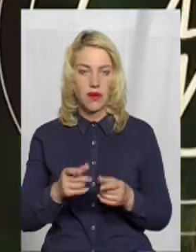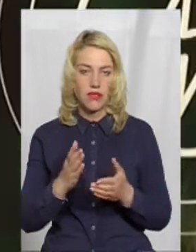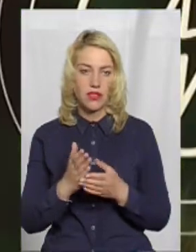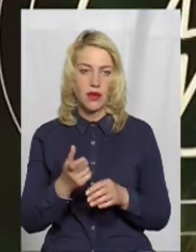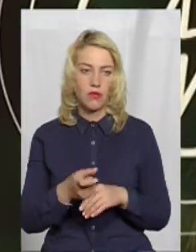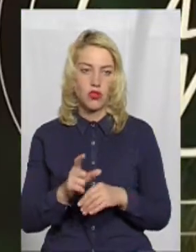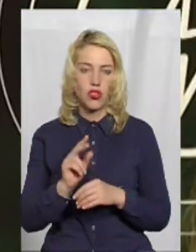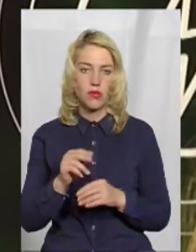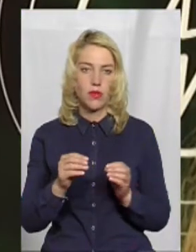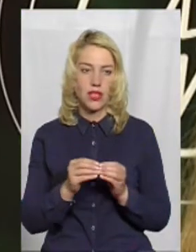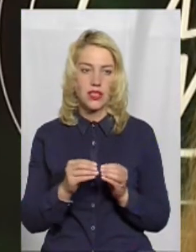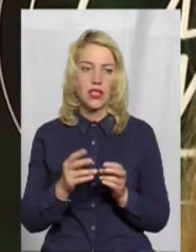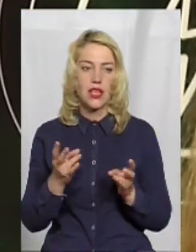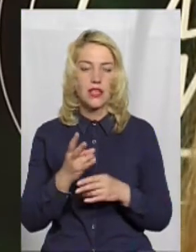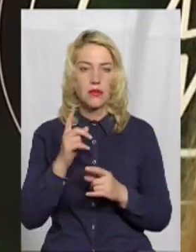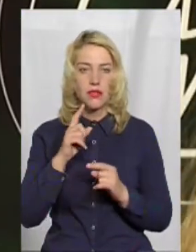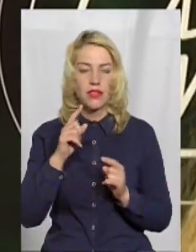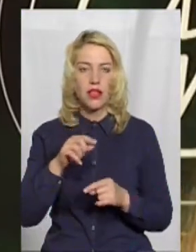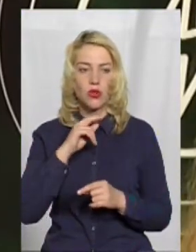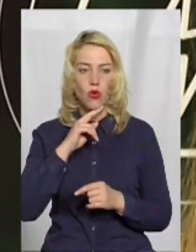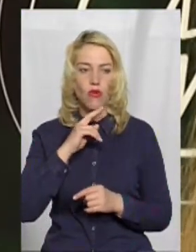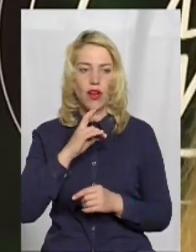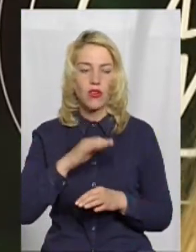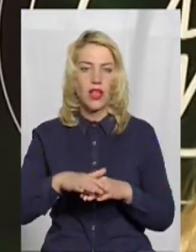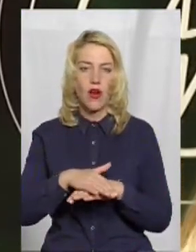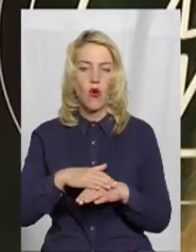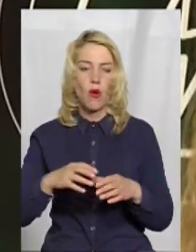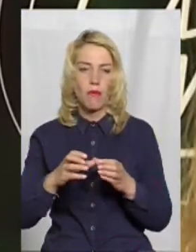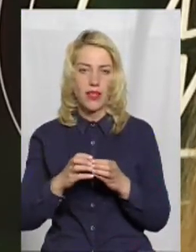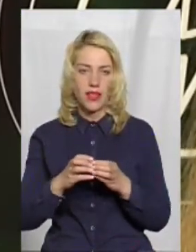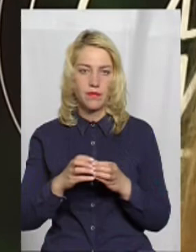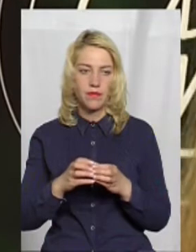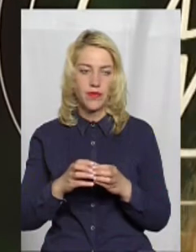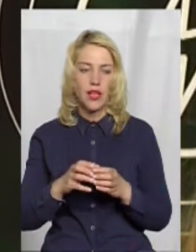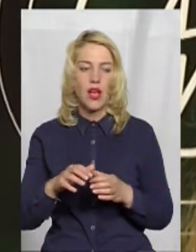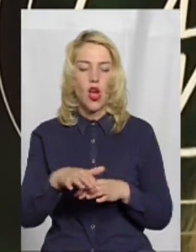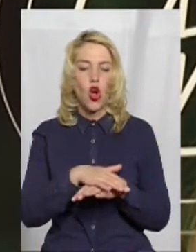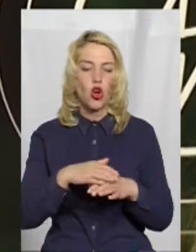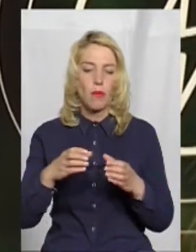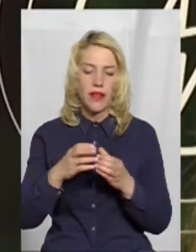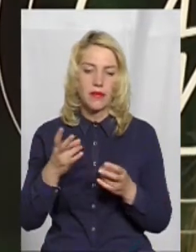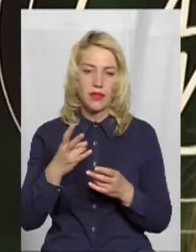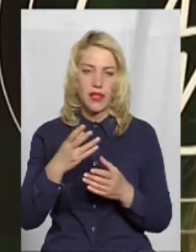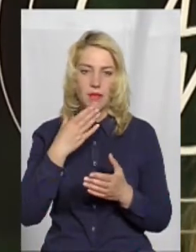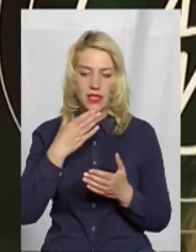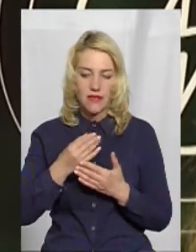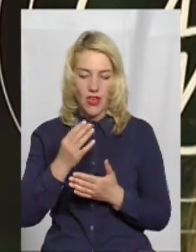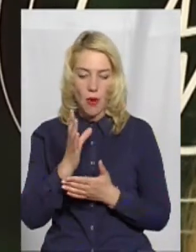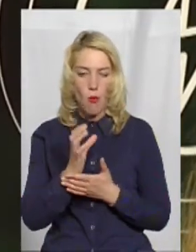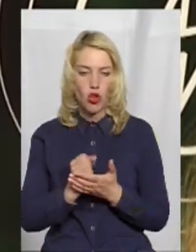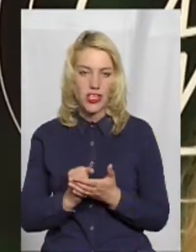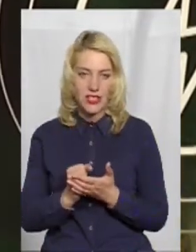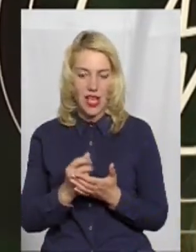10. Крім того, потрібно звертати увагу на громади, точніше громадам, на свій потенціал біоенергетичний,